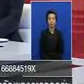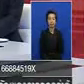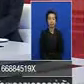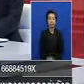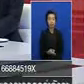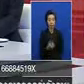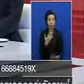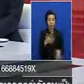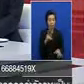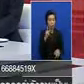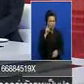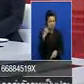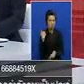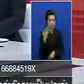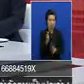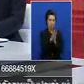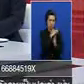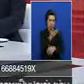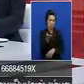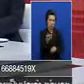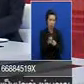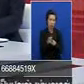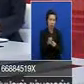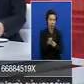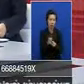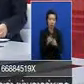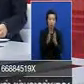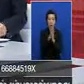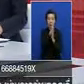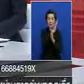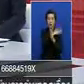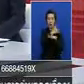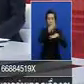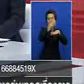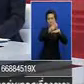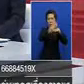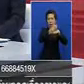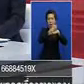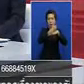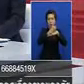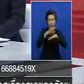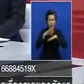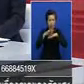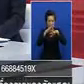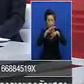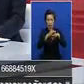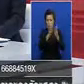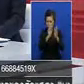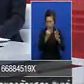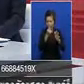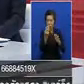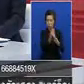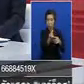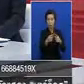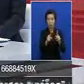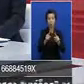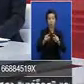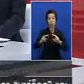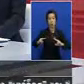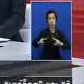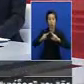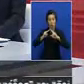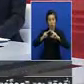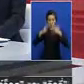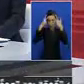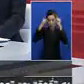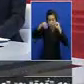วนข้อเรียกร้องประการหนึ่งก็คือการเร่งรัดการแต่งตั้งสมเด็จพระสังฆราชพระองค์ใหม่นะครับในประเด็นนี้ผู้ที่รับผิดชอบก็คือรัฐมนตรีประ